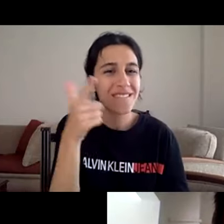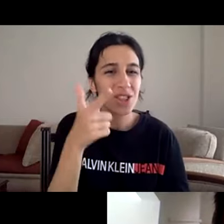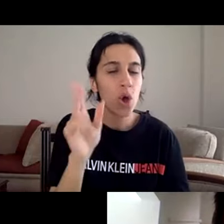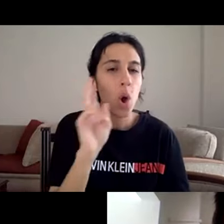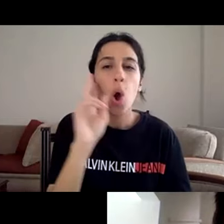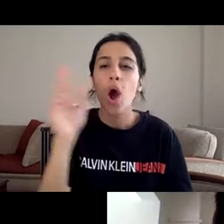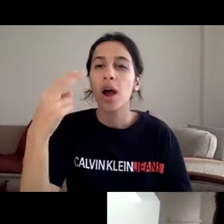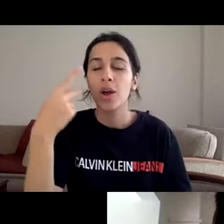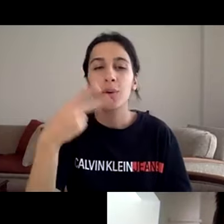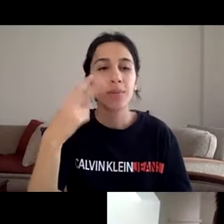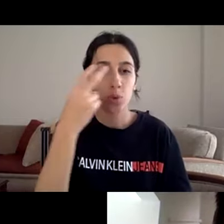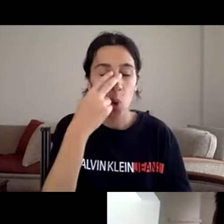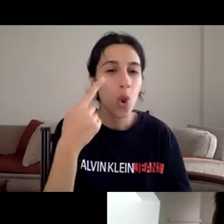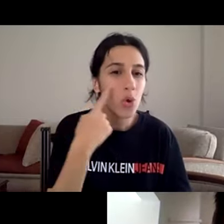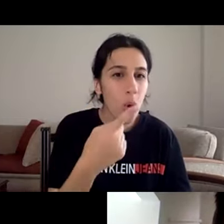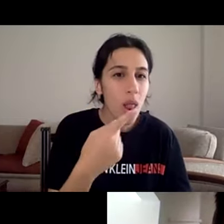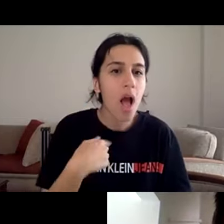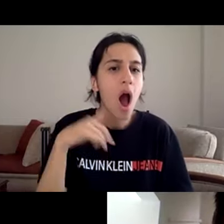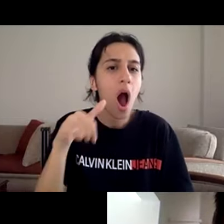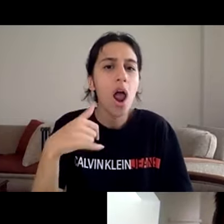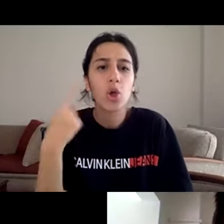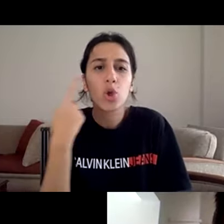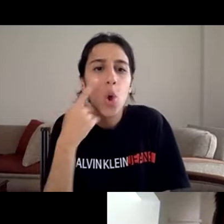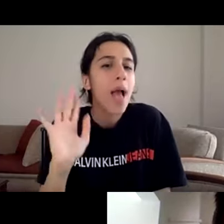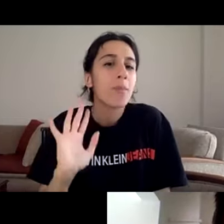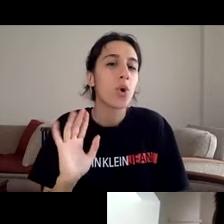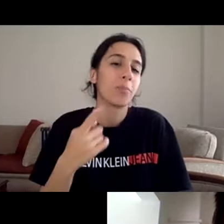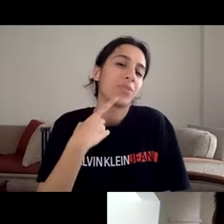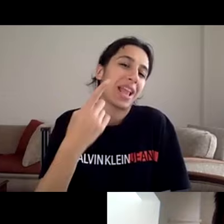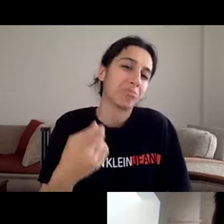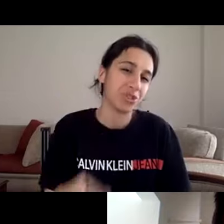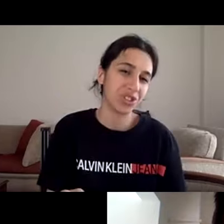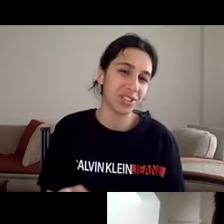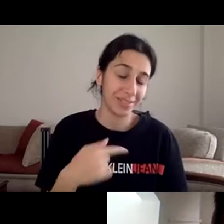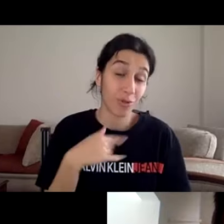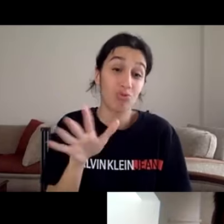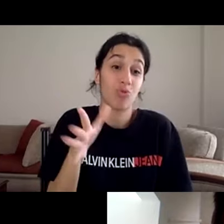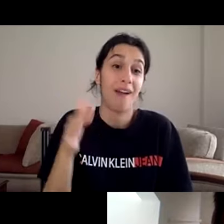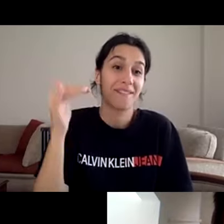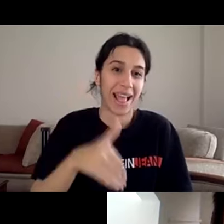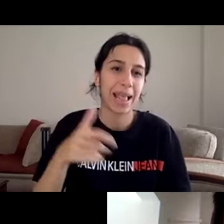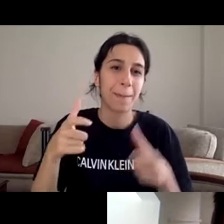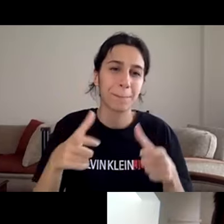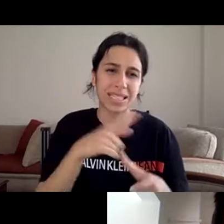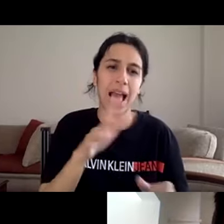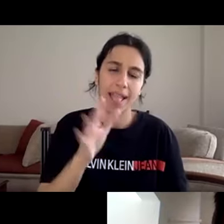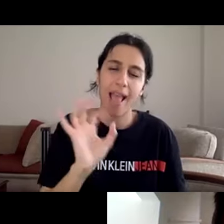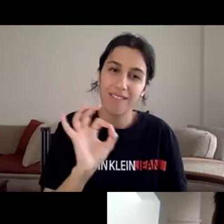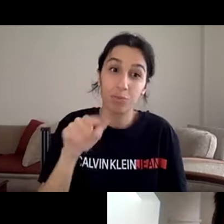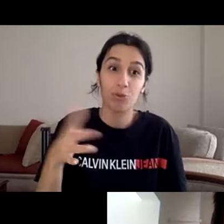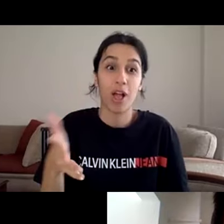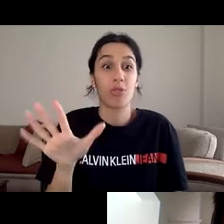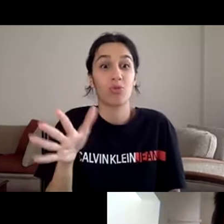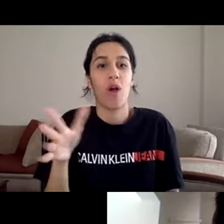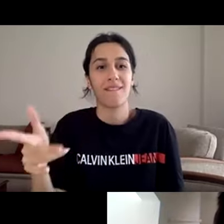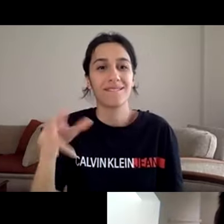erişemiyorum ve aynı hazzı alamıyorum diye. Yani işin bu noktası daha da enteresan bence. Pizza da enteresan tabii ama böyle